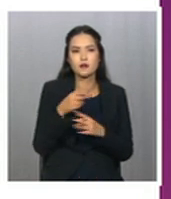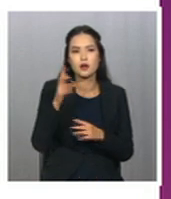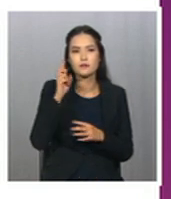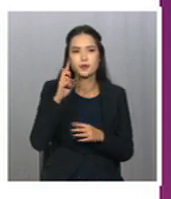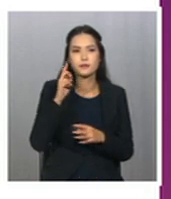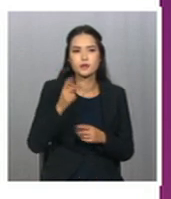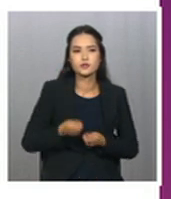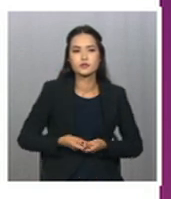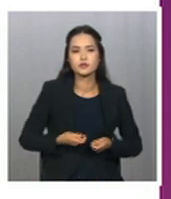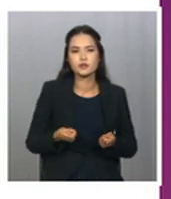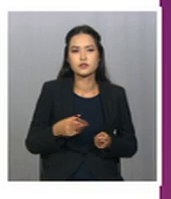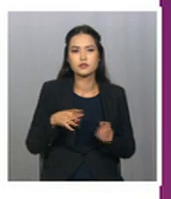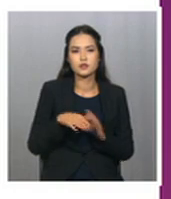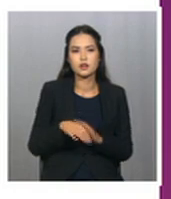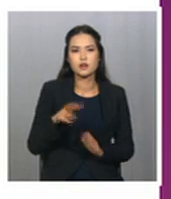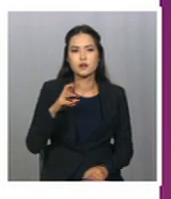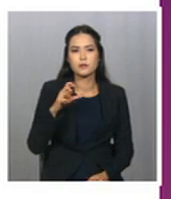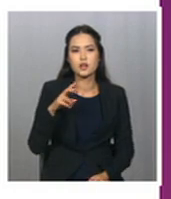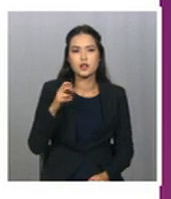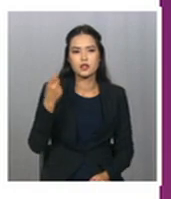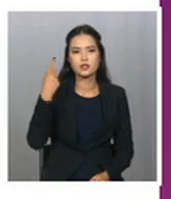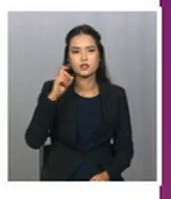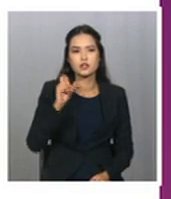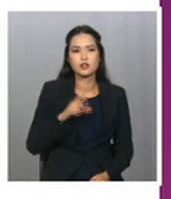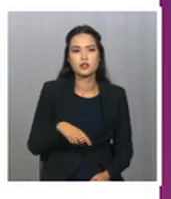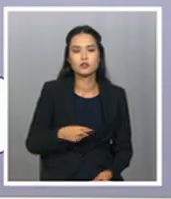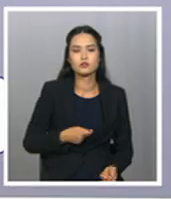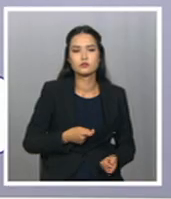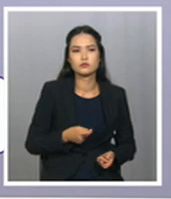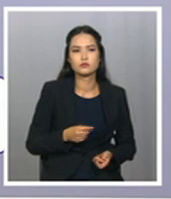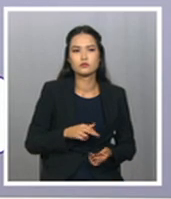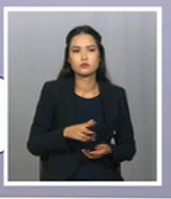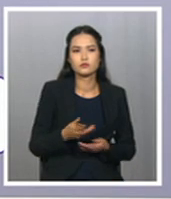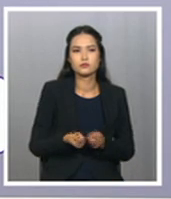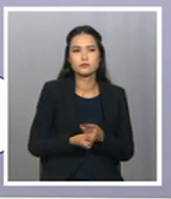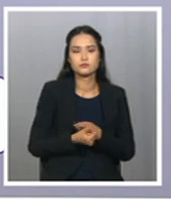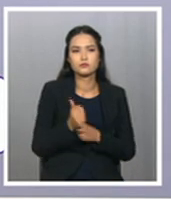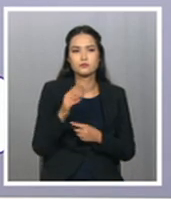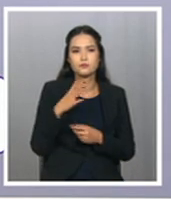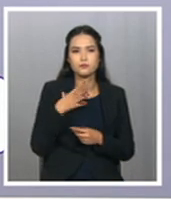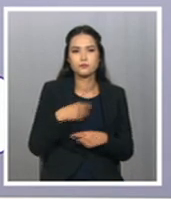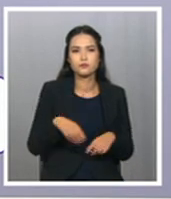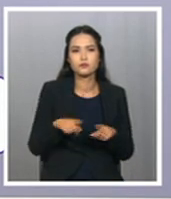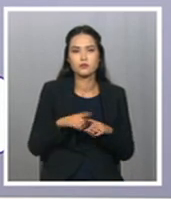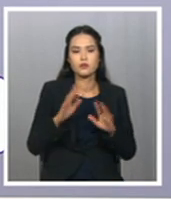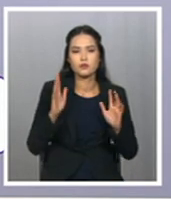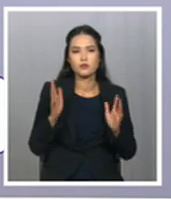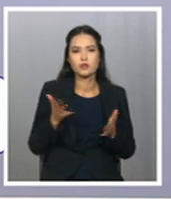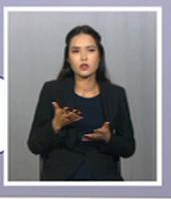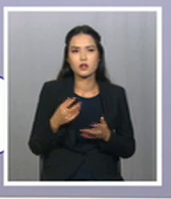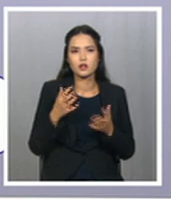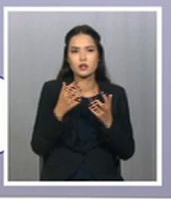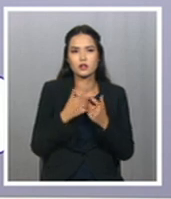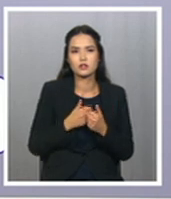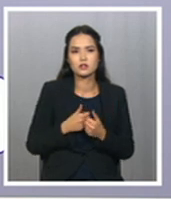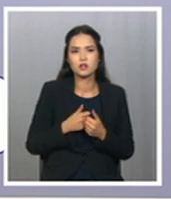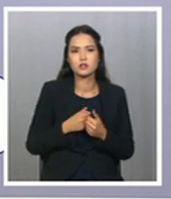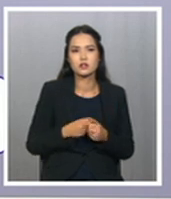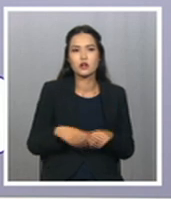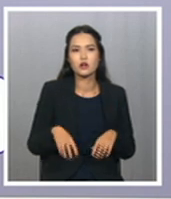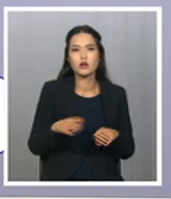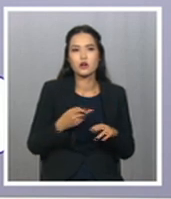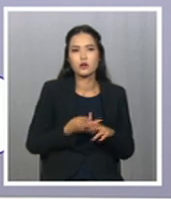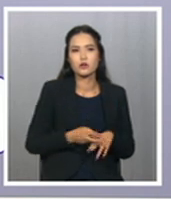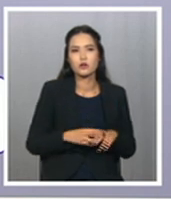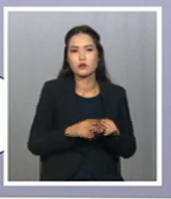жетекшісі қызметінде Мехен идеяларын жүргізе бастады. Осы жағдайларды қарастыратын болсақ, яғни оған дейін